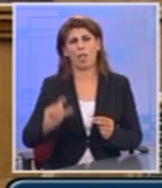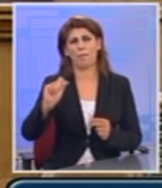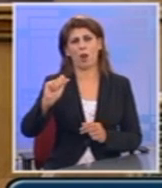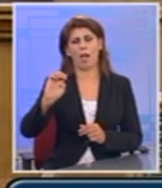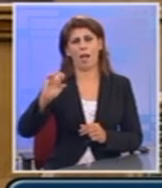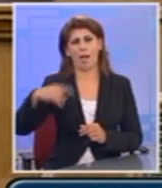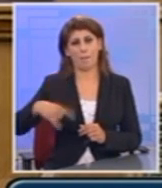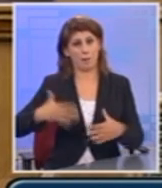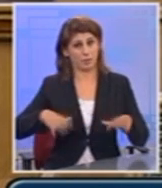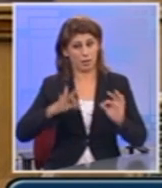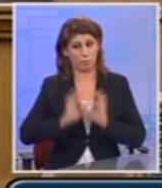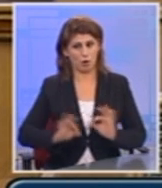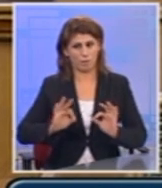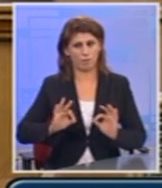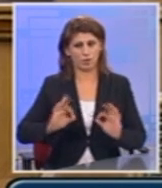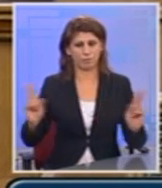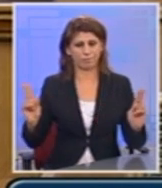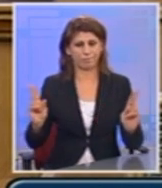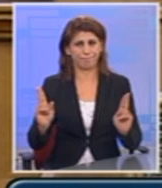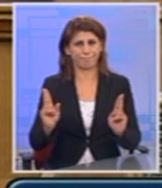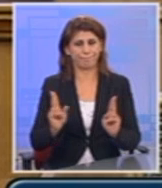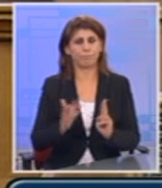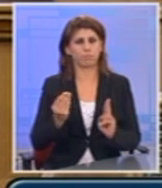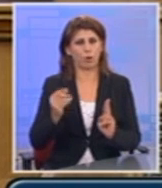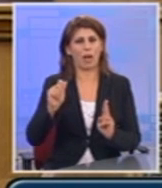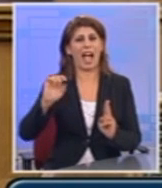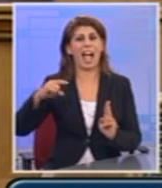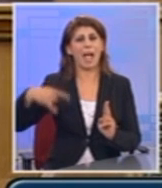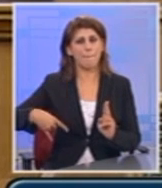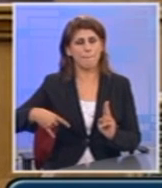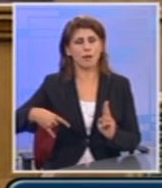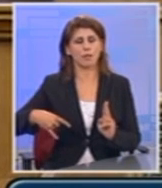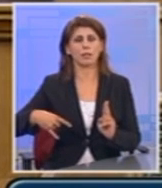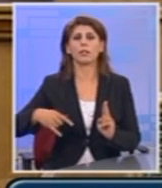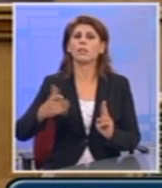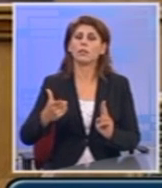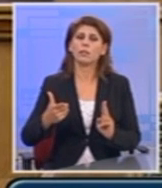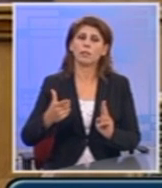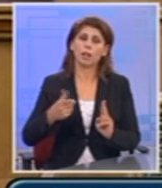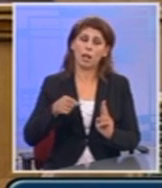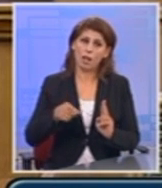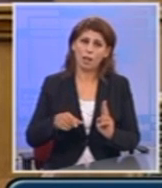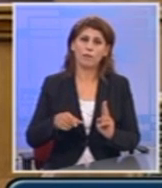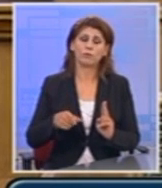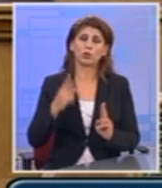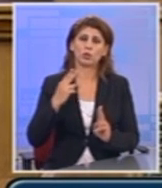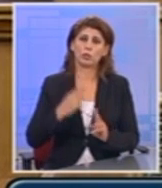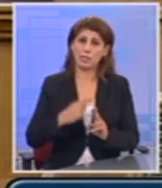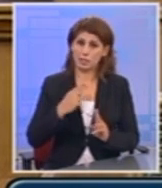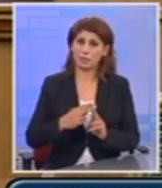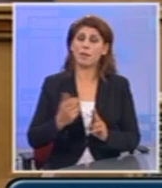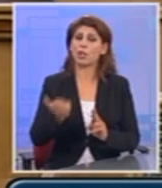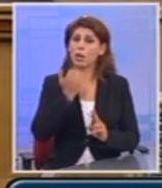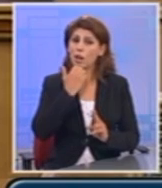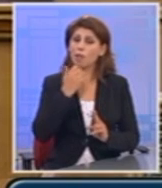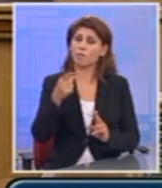την αρχική πρόβλεψη την αρχική πρόβλεψη στο αρχικό πρόγραμμα ν μια ένας σημαντικός λανθασμένος